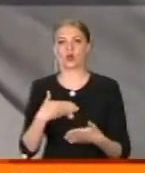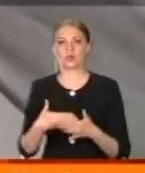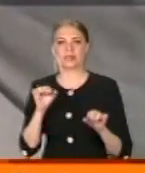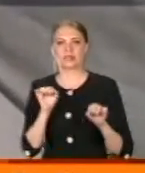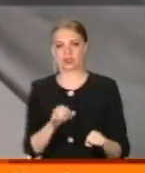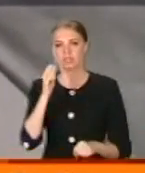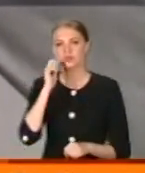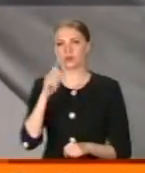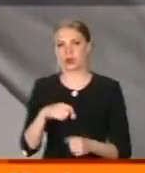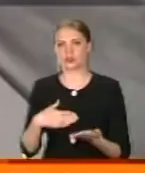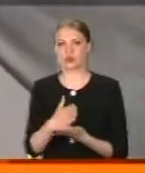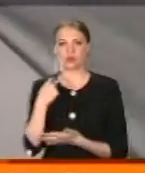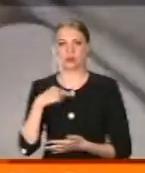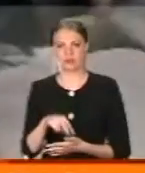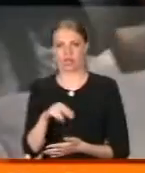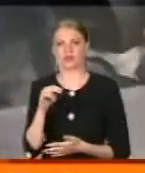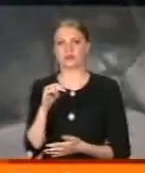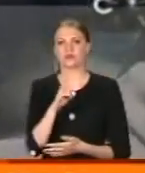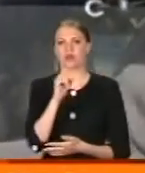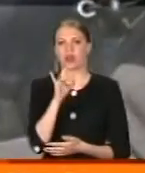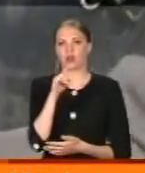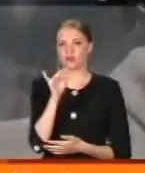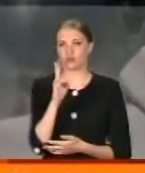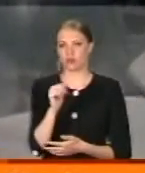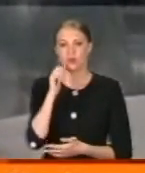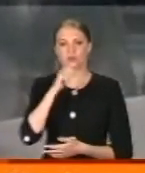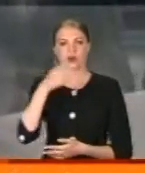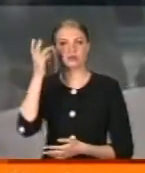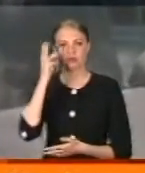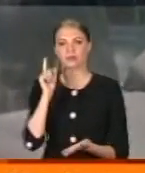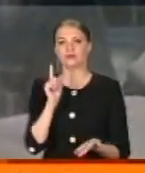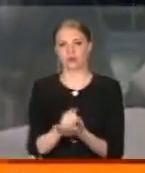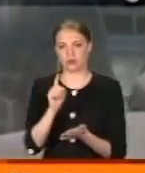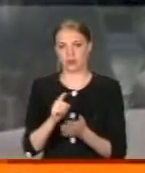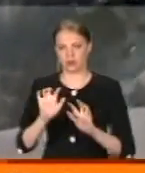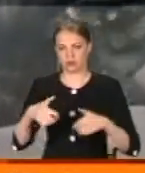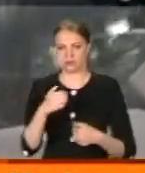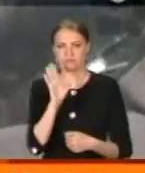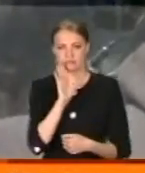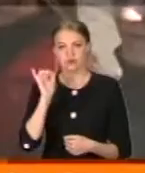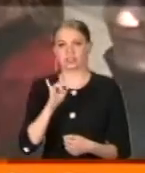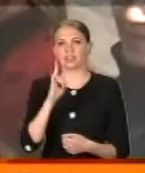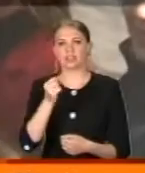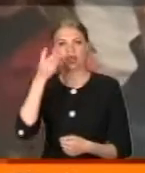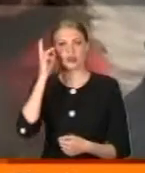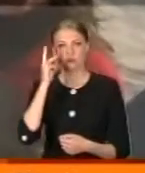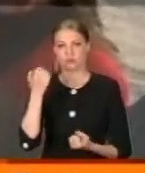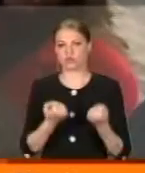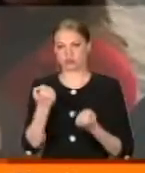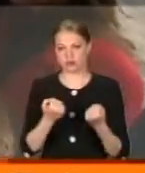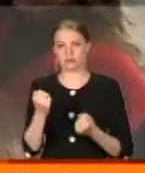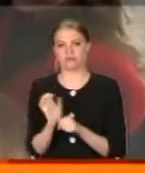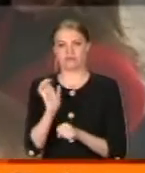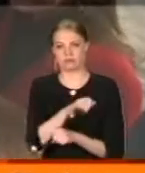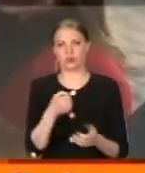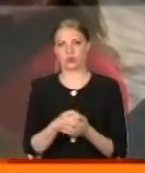захисник українських політв'язнів Клиха і Карпюка. Українським дипломатам вдалося відбити Віру і на дипломатичній автівці